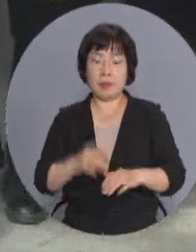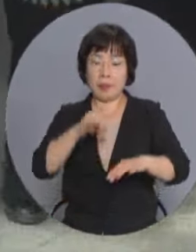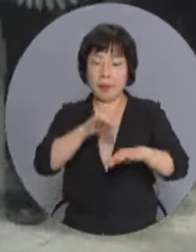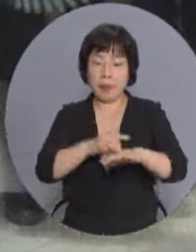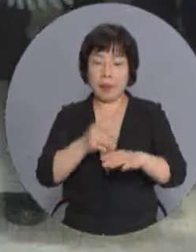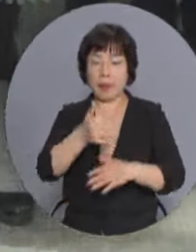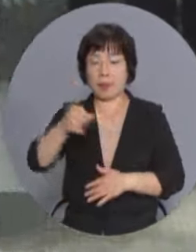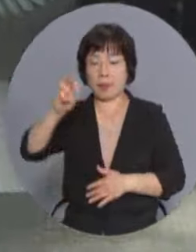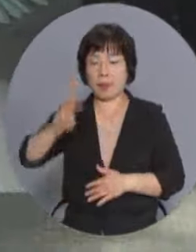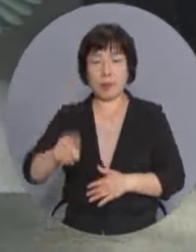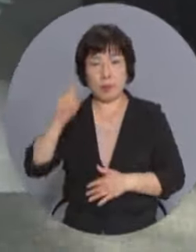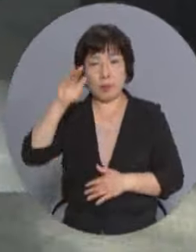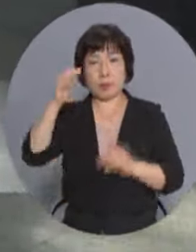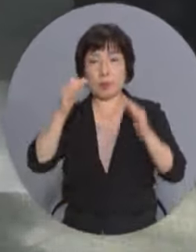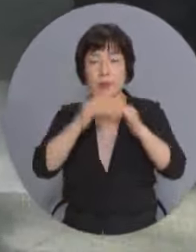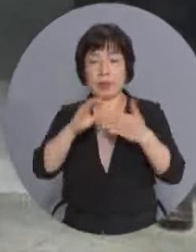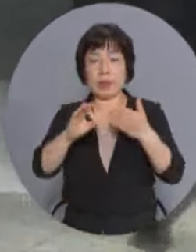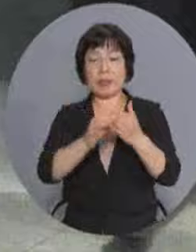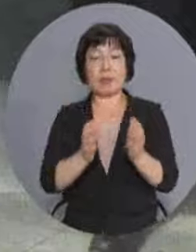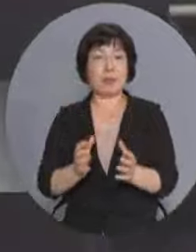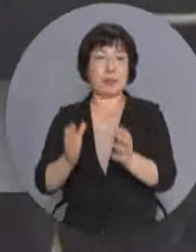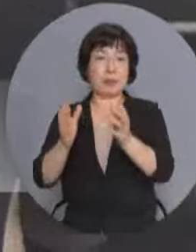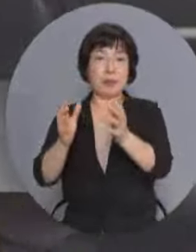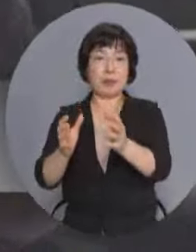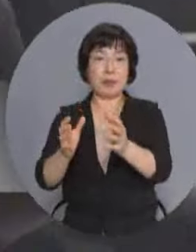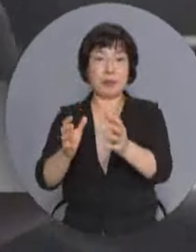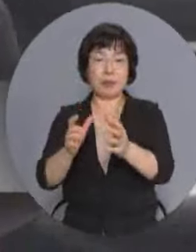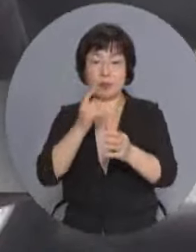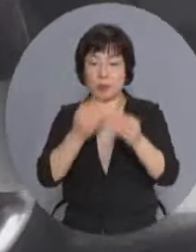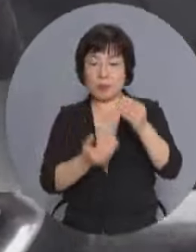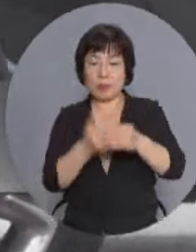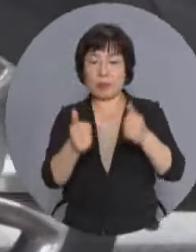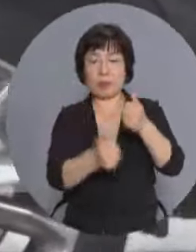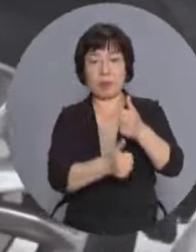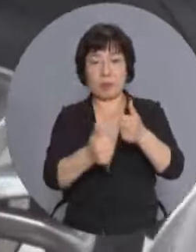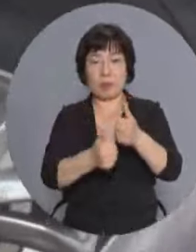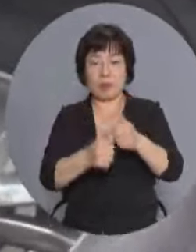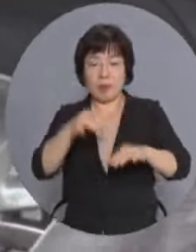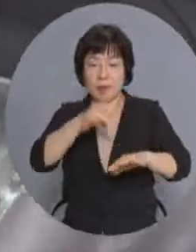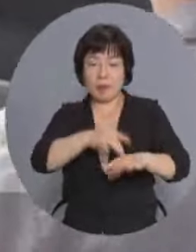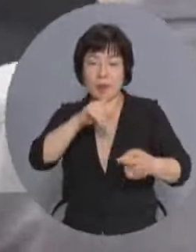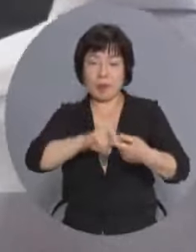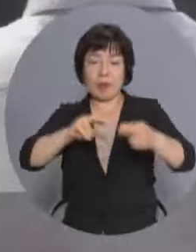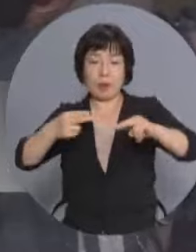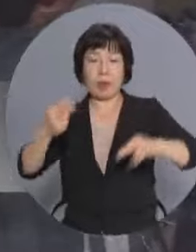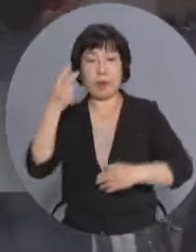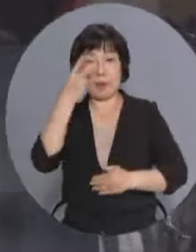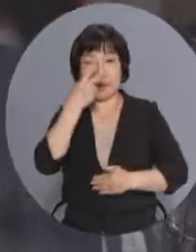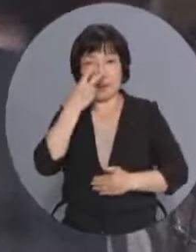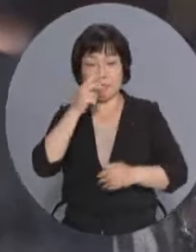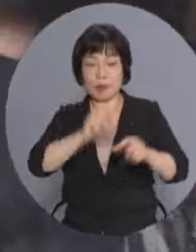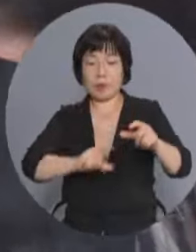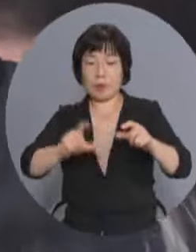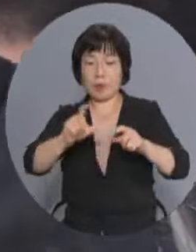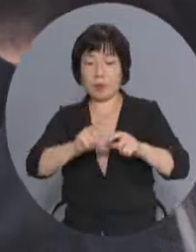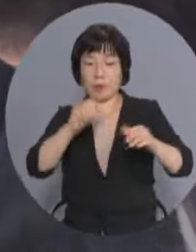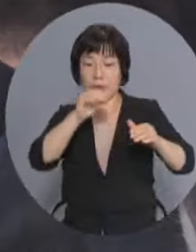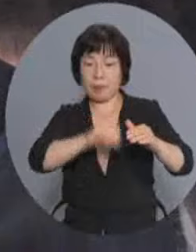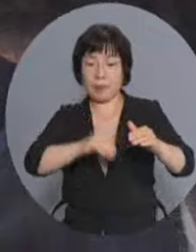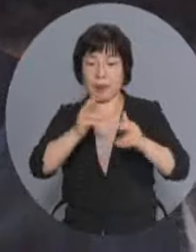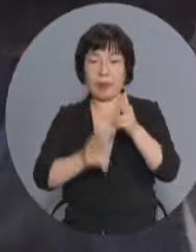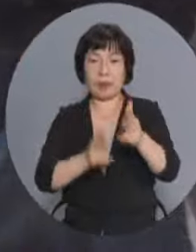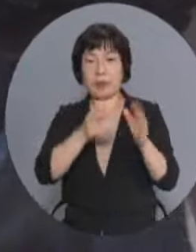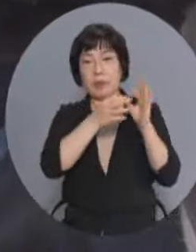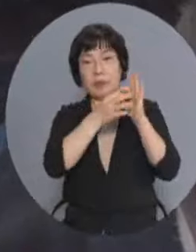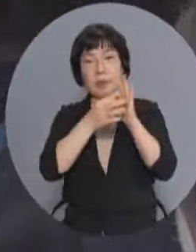세종 추모의 집에 임시 안치 됐습니다 여순 사건 위원회는 유해에 대한 유전자 감식과 추가 유해발굴 사업도